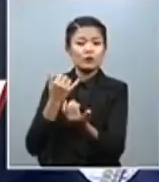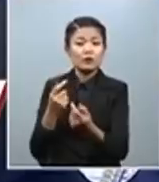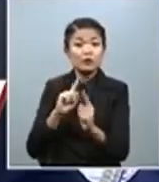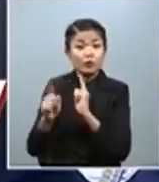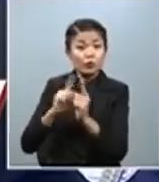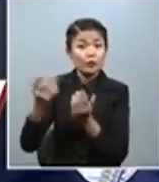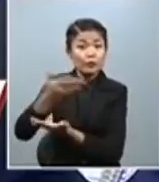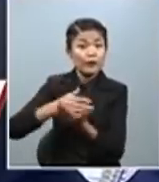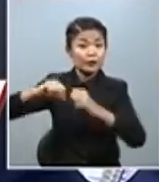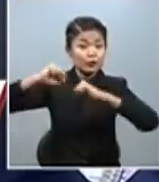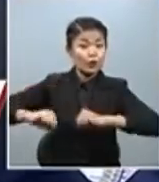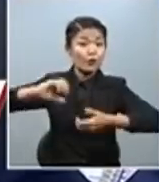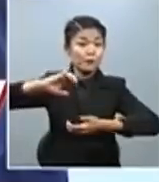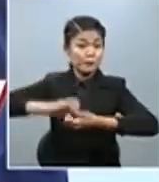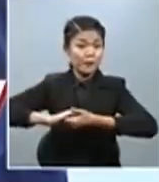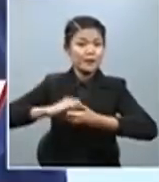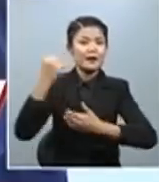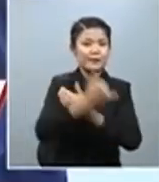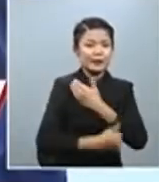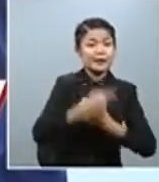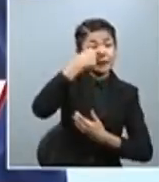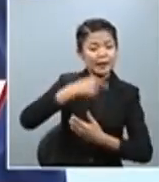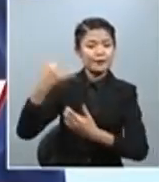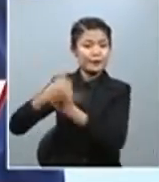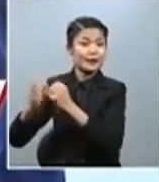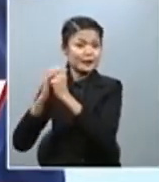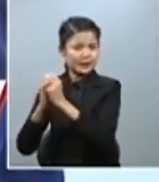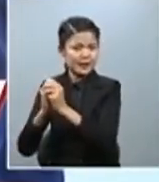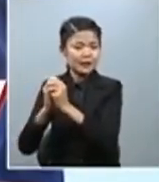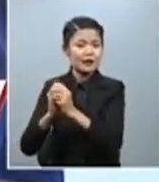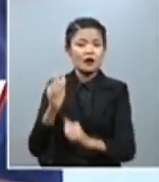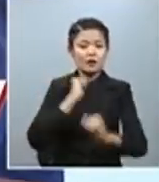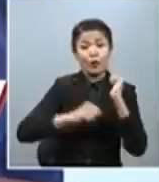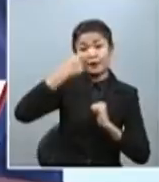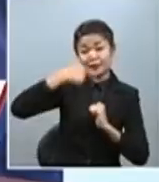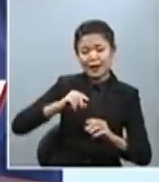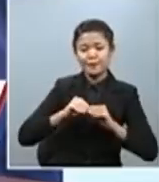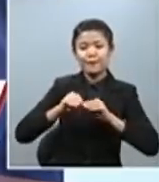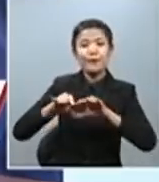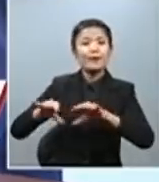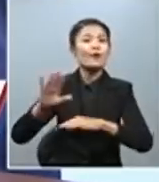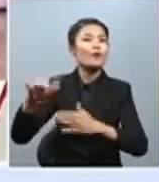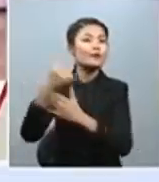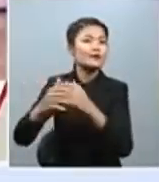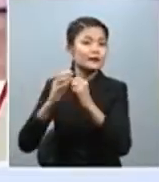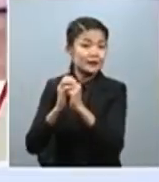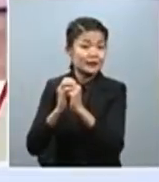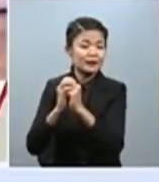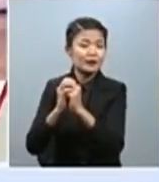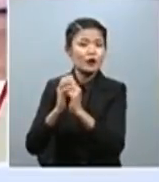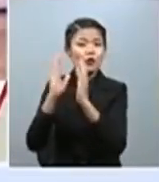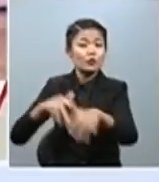กันของ2ยักษ์ใหญ่ของทั้ง2ประเทศเปิดโอกาสให้ละครไทยได้ไปสร้างชื่อเสียงในจีนจากปัจจุบันที่ชาวจีนนิยม